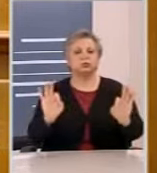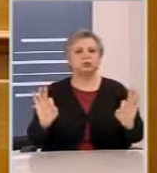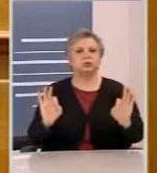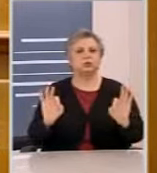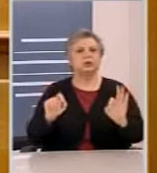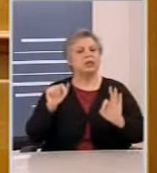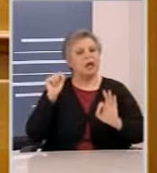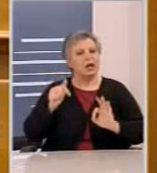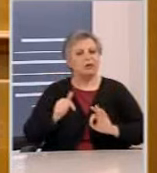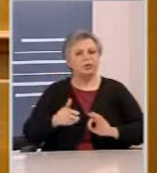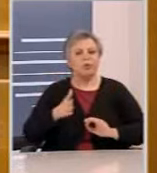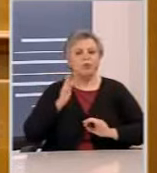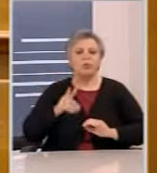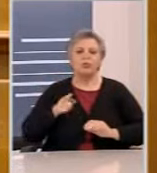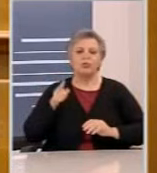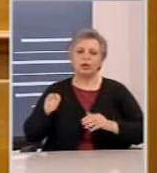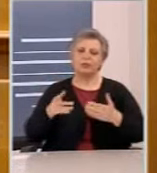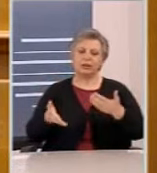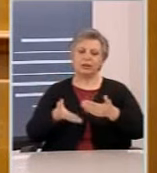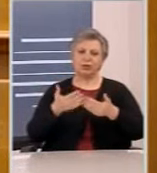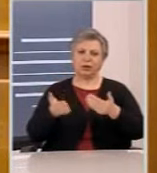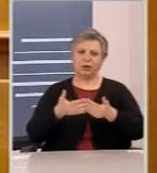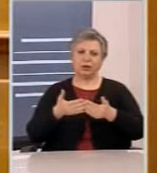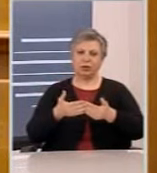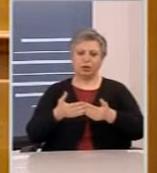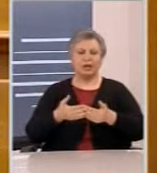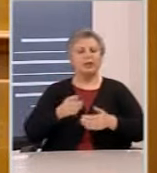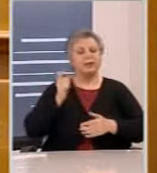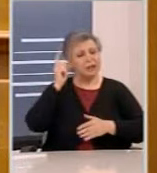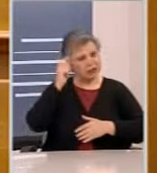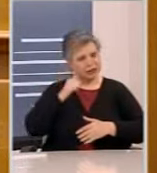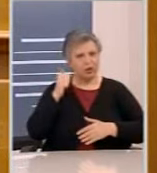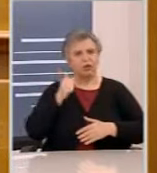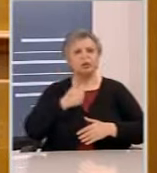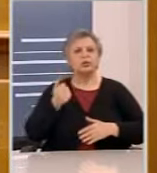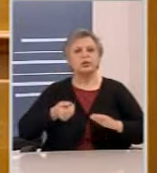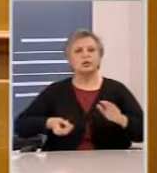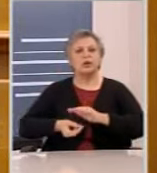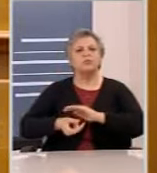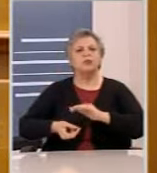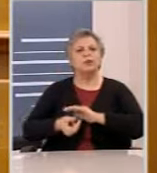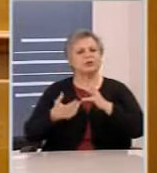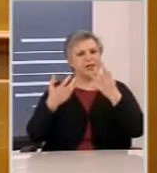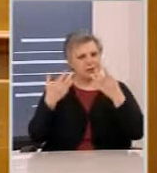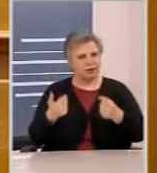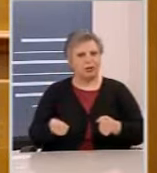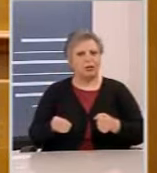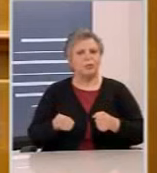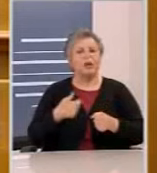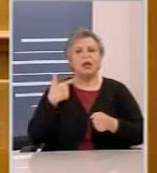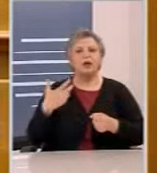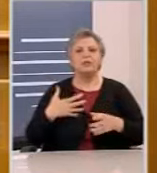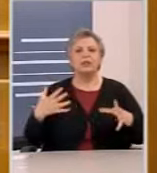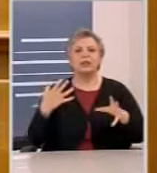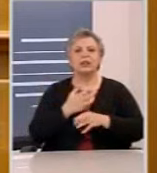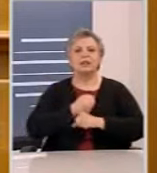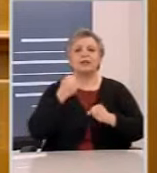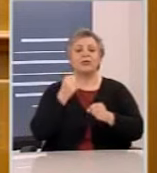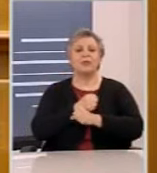ιδιαίτερα αυτή τη δύσκολη περίοδο που διαχειριστήκαμε την προσφυγική κρίση, παρά τις κασάνδρες περί υγειονομικών